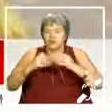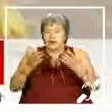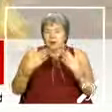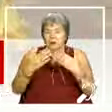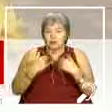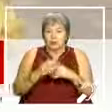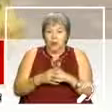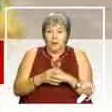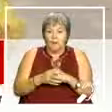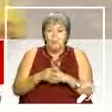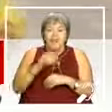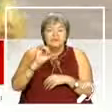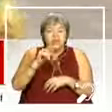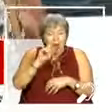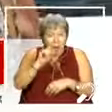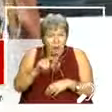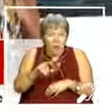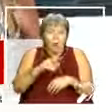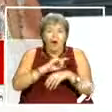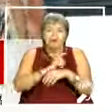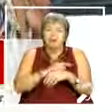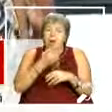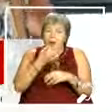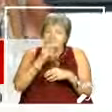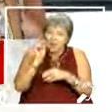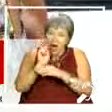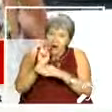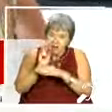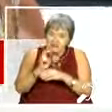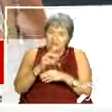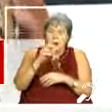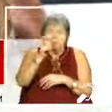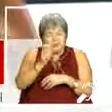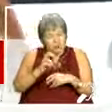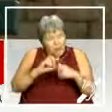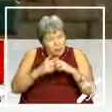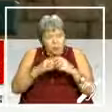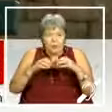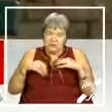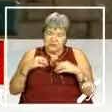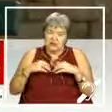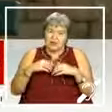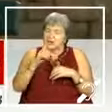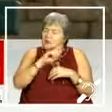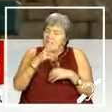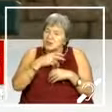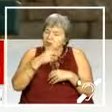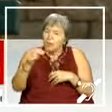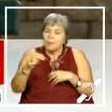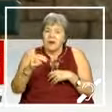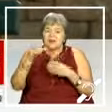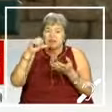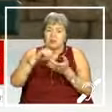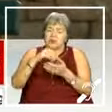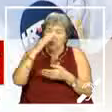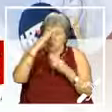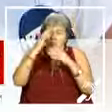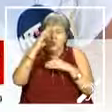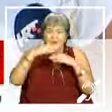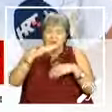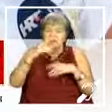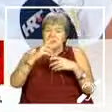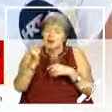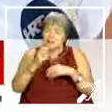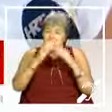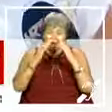și Serbia. Și aici autoritățile au avertizat persoanele cu probleme de sănătate să evite deplasările în miezul zilei.